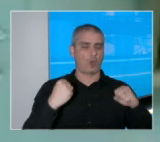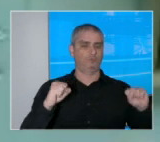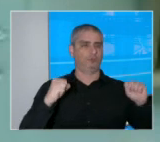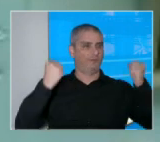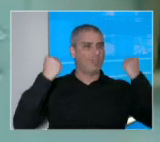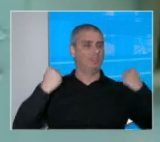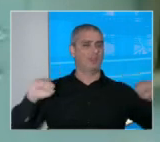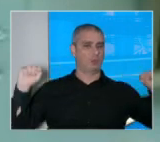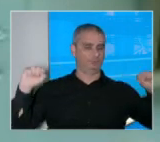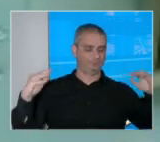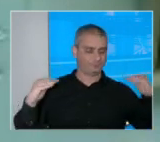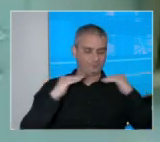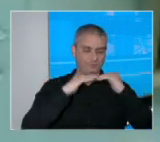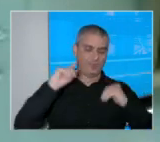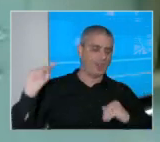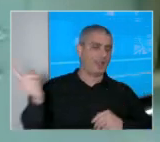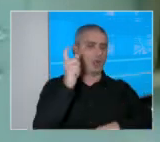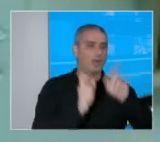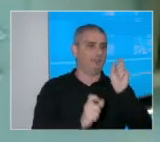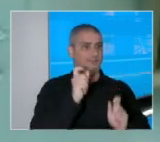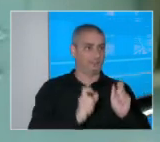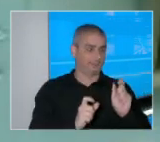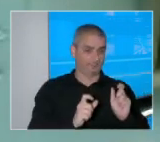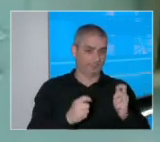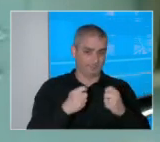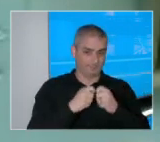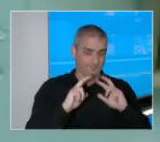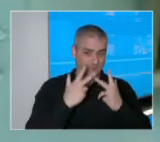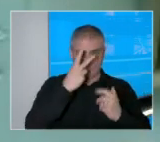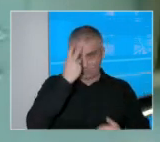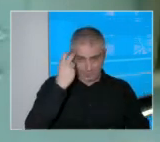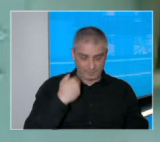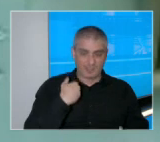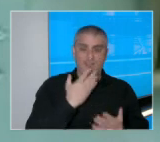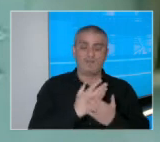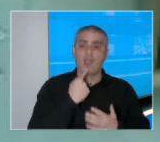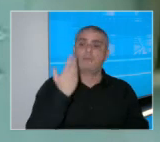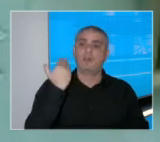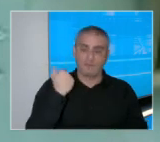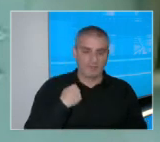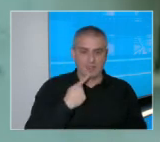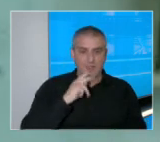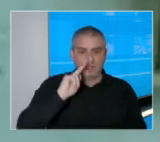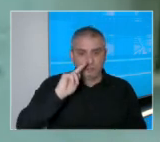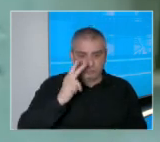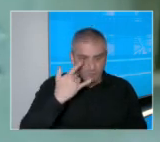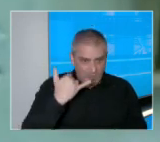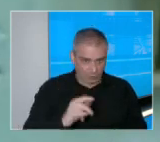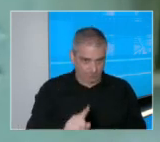ודמוקרטית, ושוויונית לכל אזרחיה. לגבי הציבור הערבי, אני אמרתי את זה בעבר, ואני אומר את זה גם